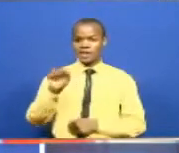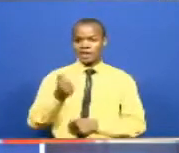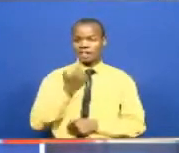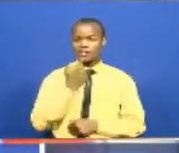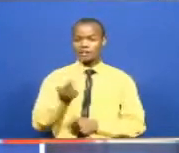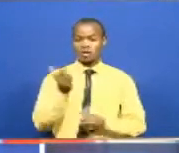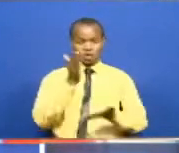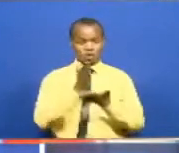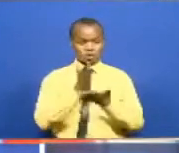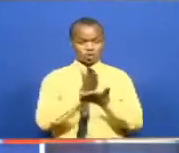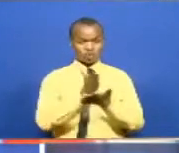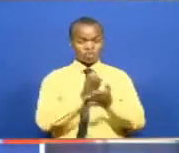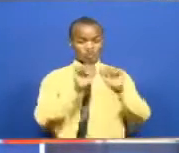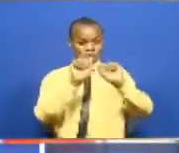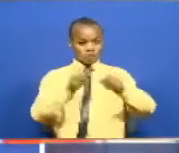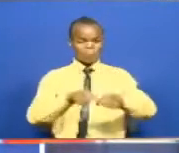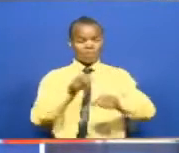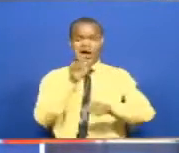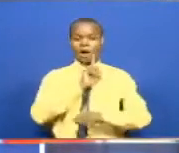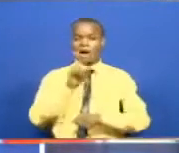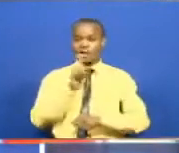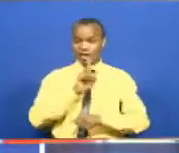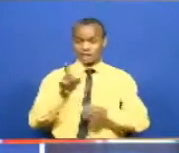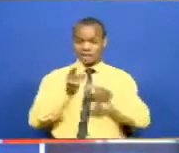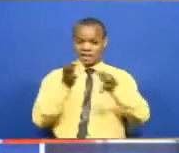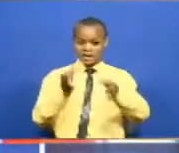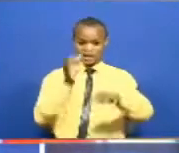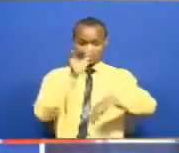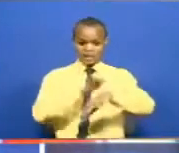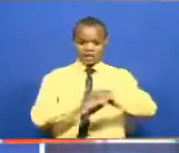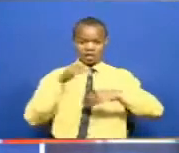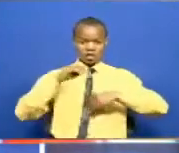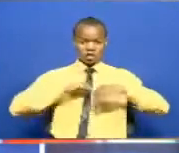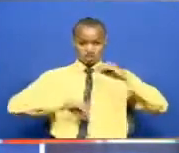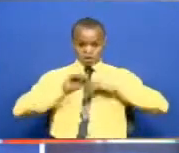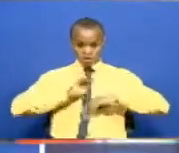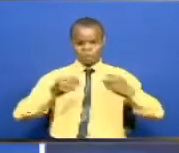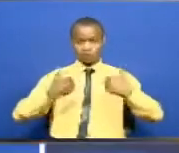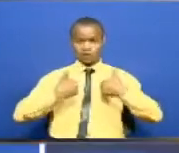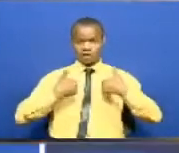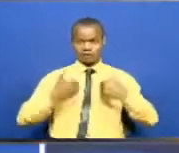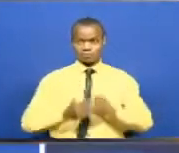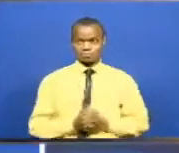kali zitachukuliwa kwa yeyote atakayepatikana akifuja pesa hizo.